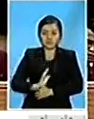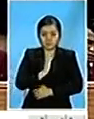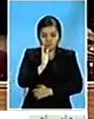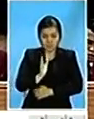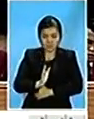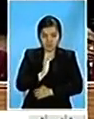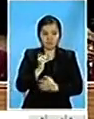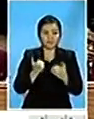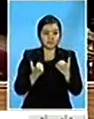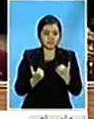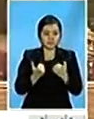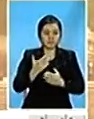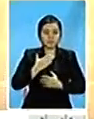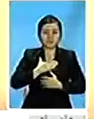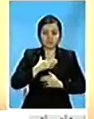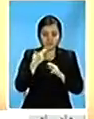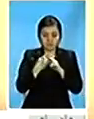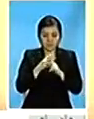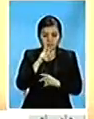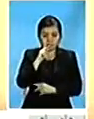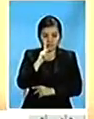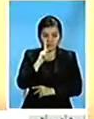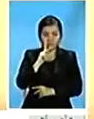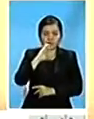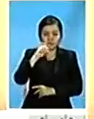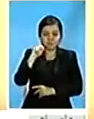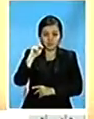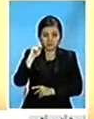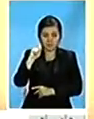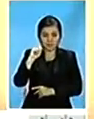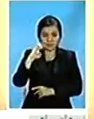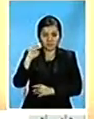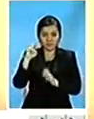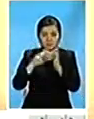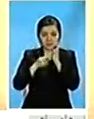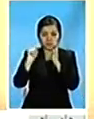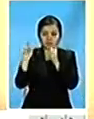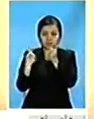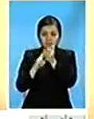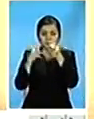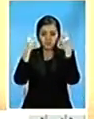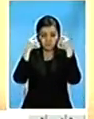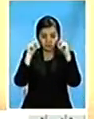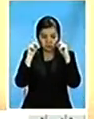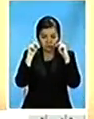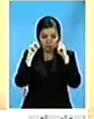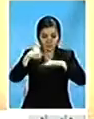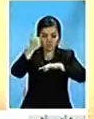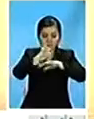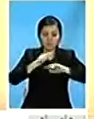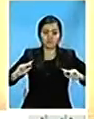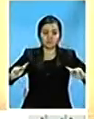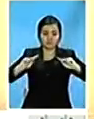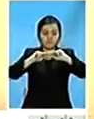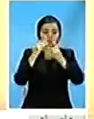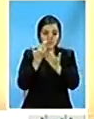ครับกระผมนายกิติรัตน์ ณ ระนองรองนายกรัฐมนตรีและรัฐมนตรีว่าการกระทรวงการคลัง